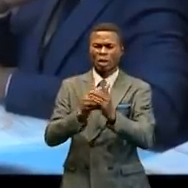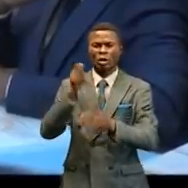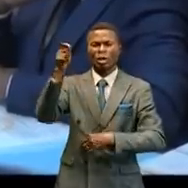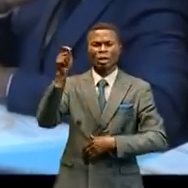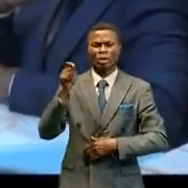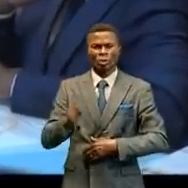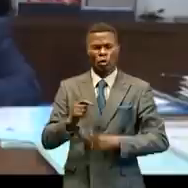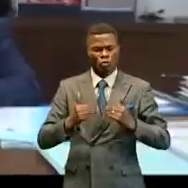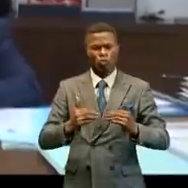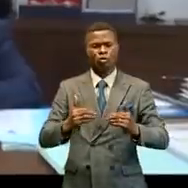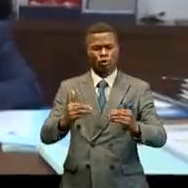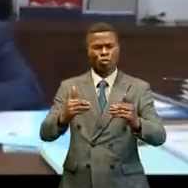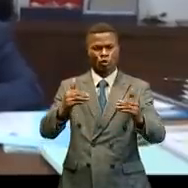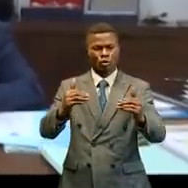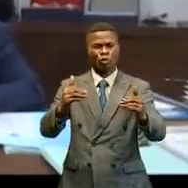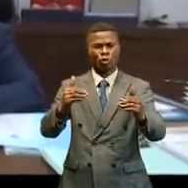armées continue